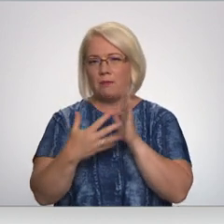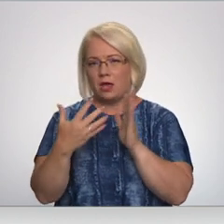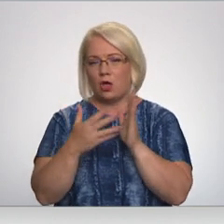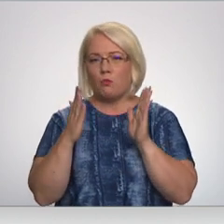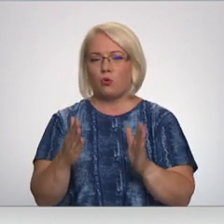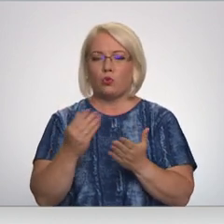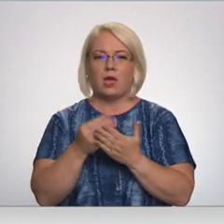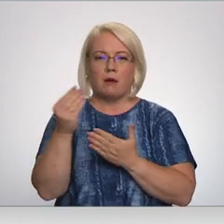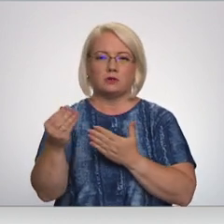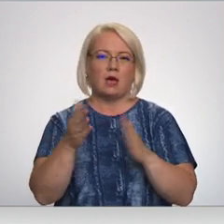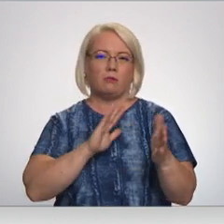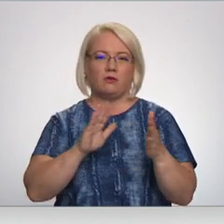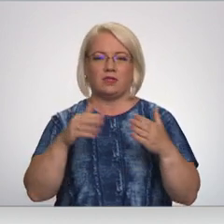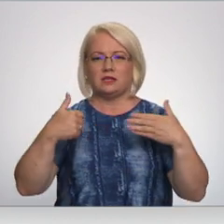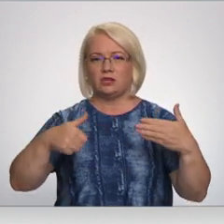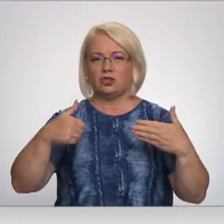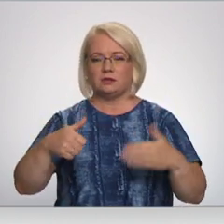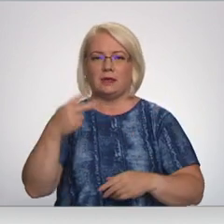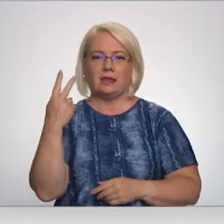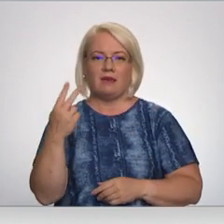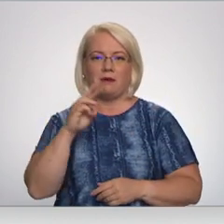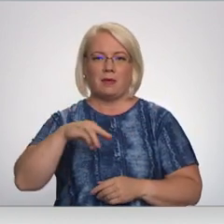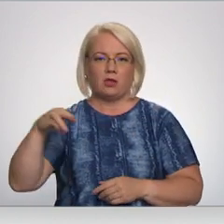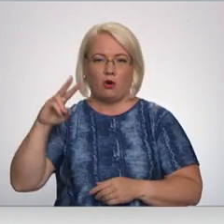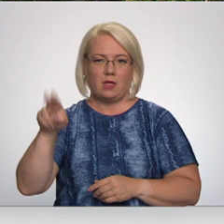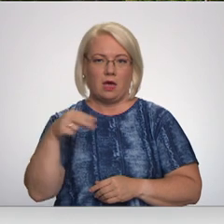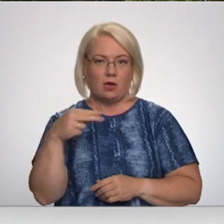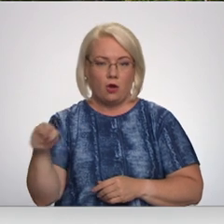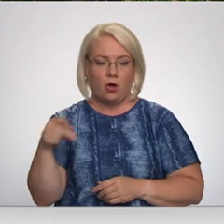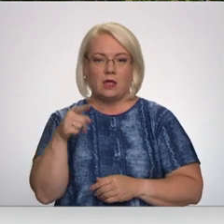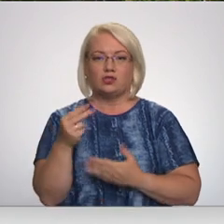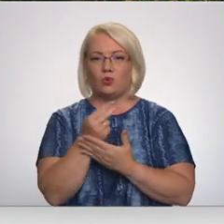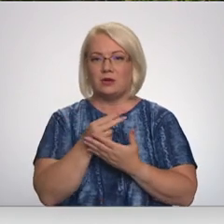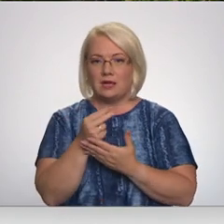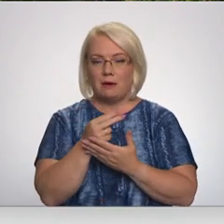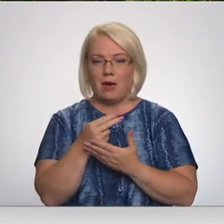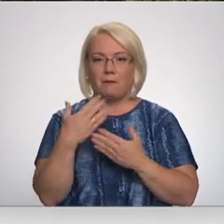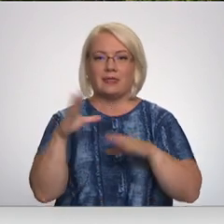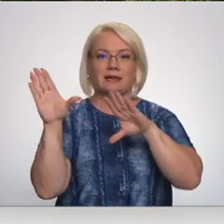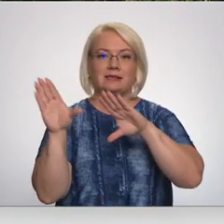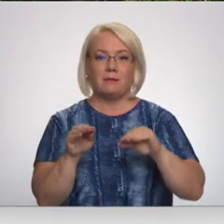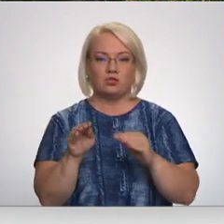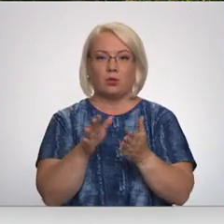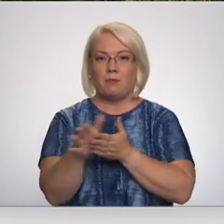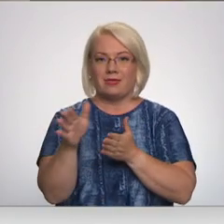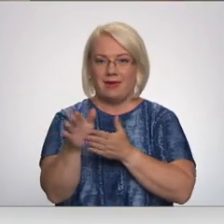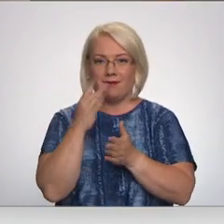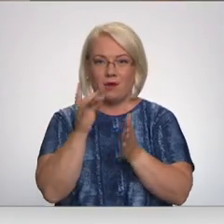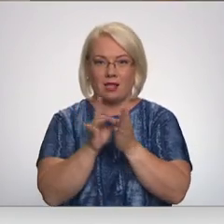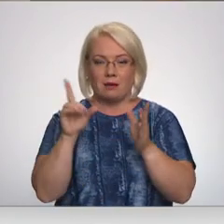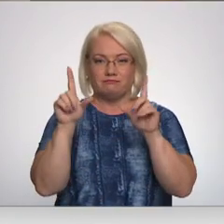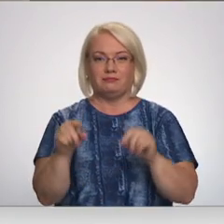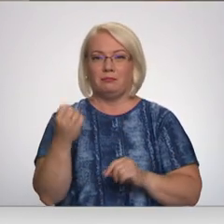būtu jāmaksā jau aptuveni 62 miljoni eiro. Tas nozīmē, ka pat samazinot patēriņu par